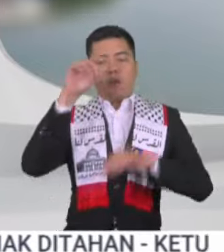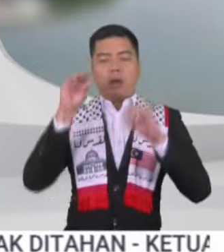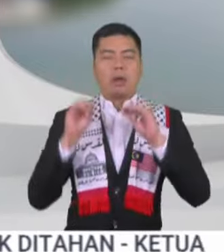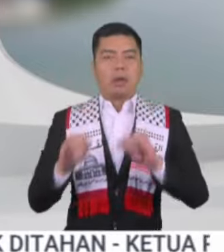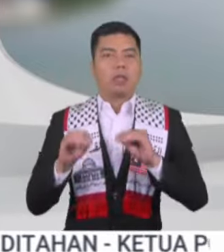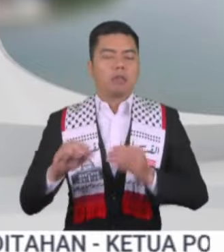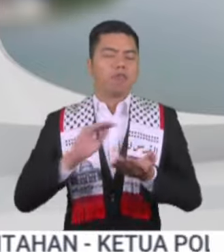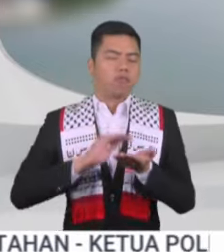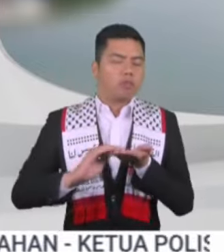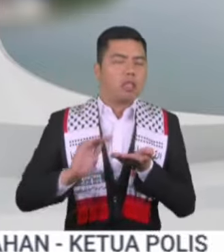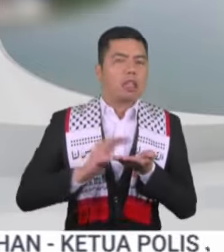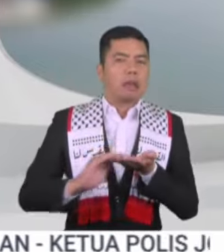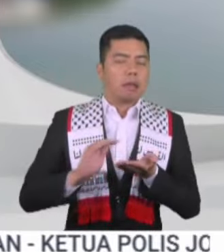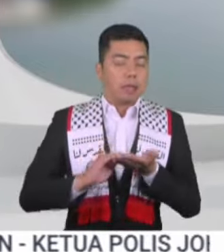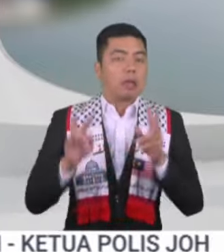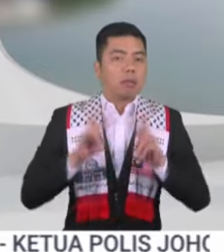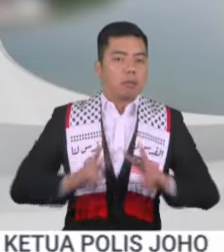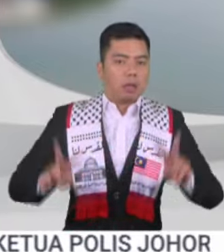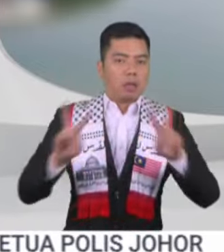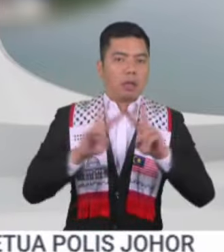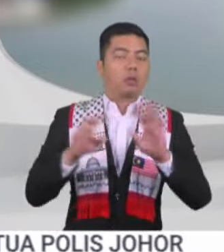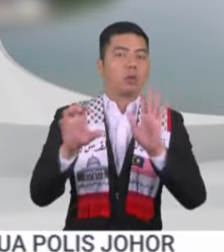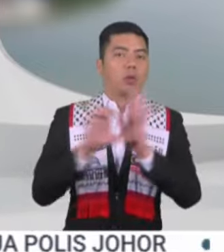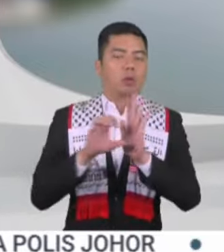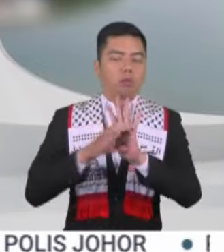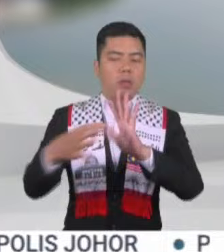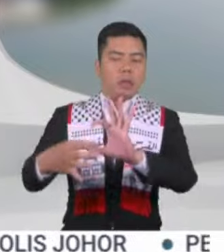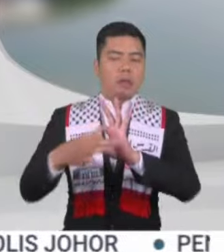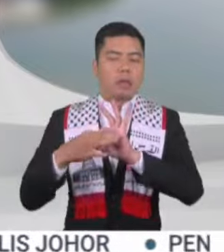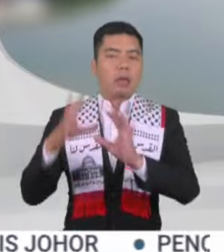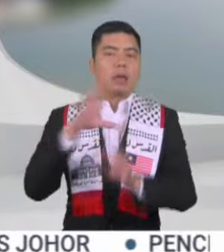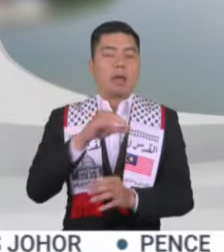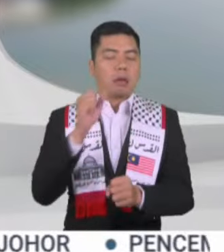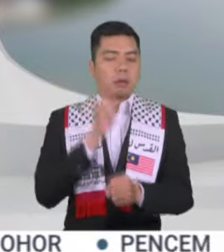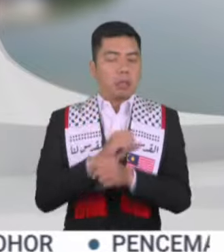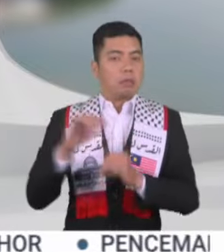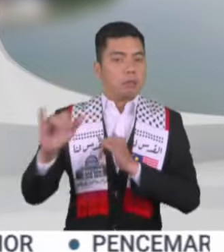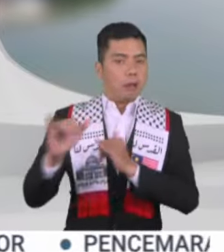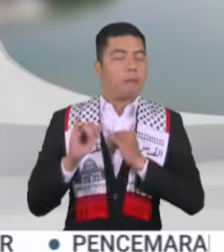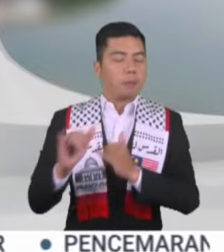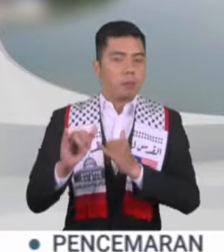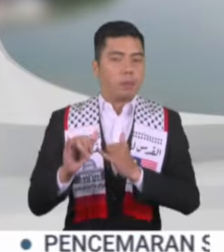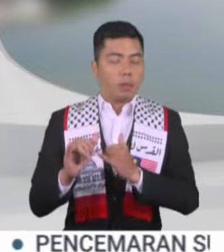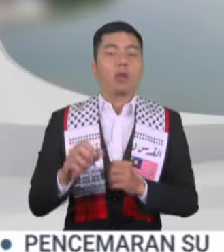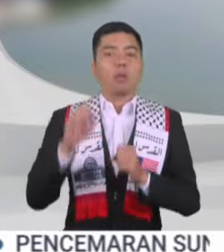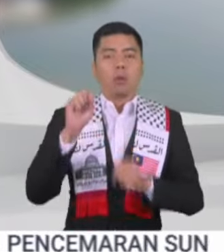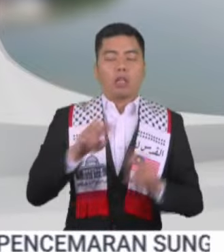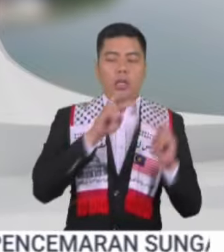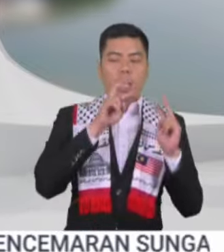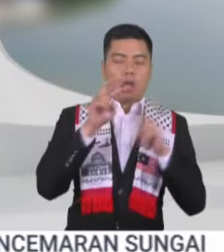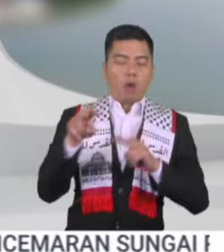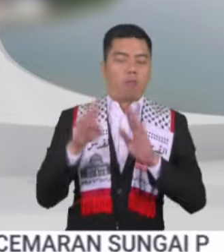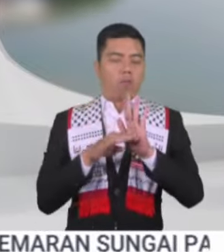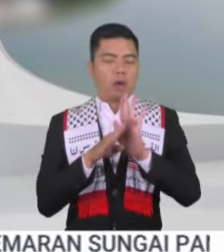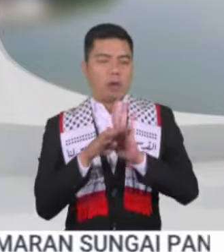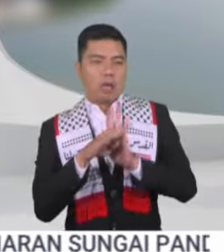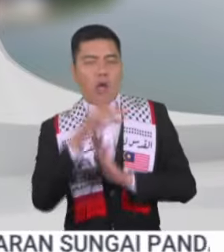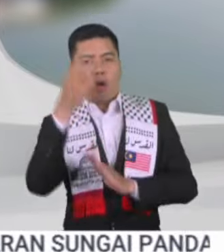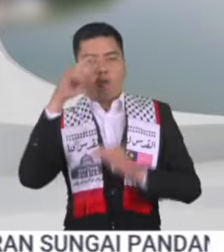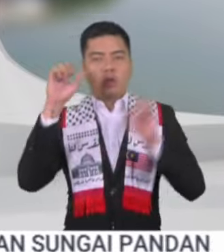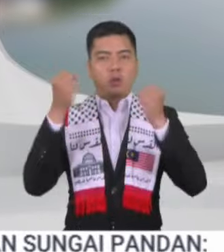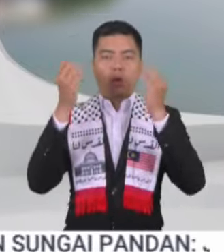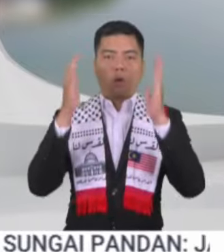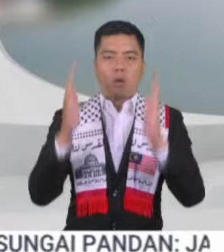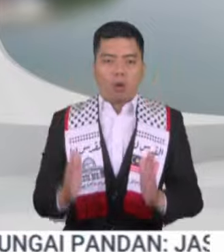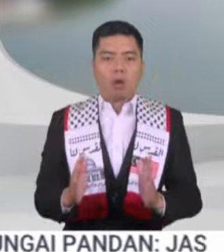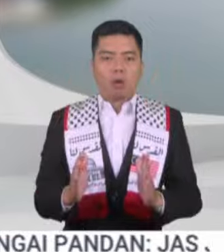nilai murni seperti disiplin kerjasama dan semangat juang ia dapat dilihat daripada prestasi Cemerlang atlet